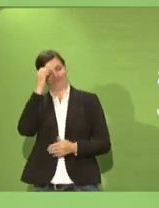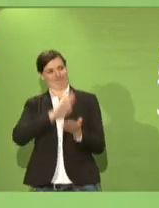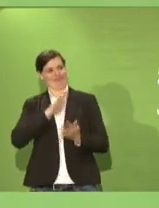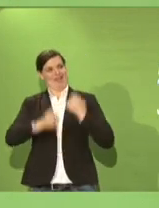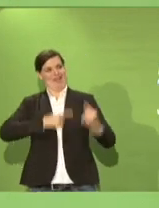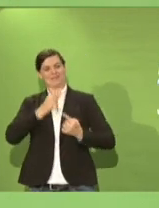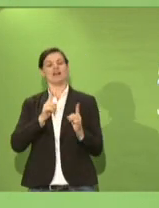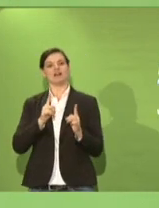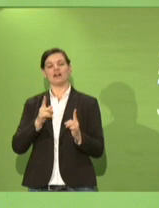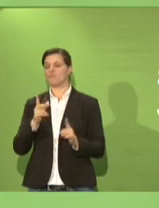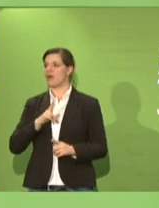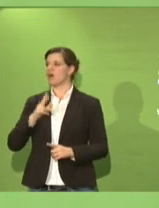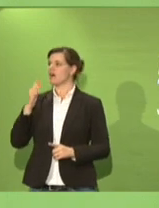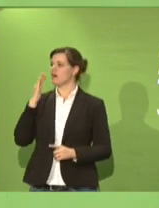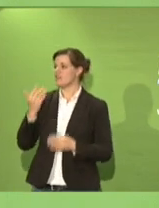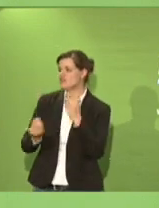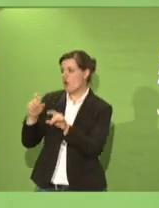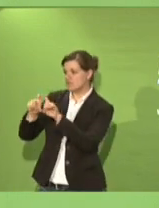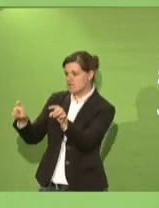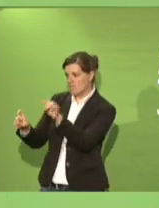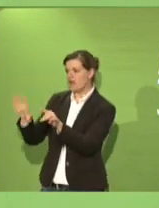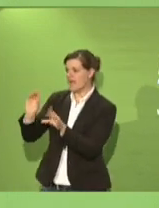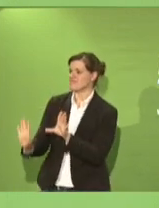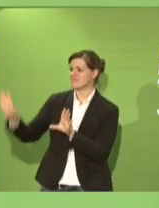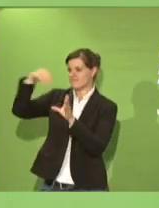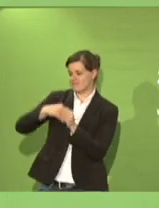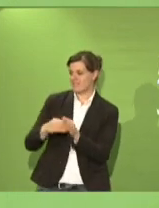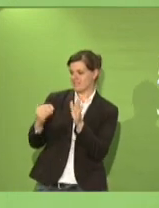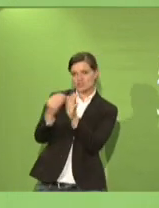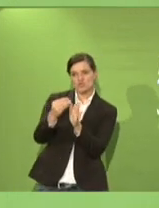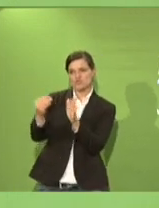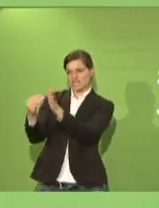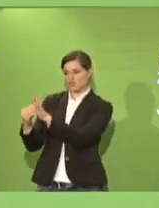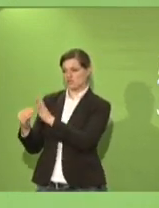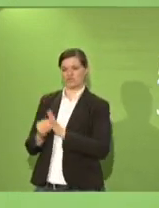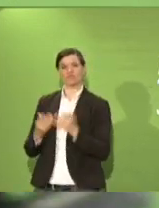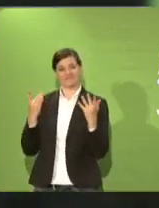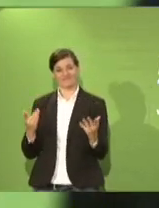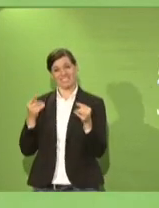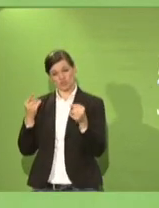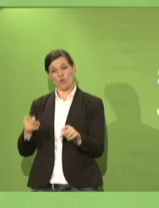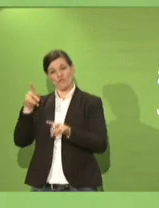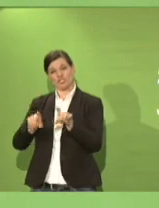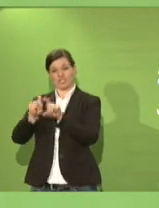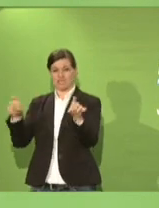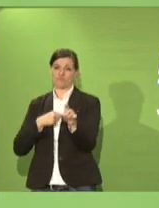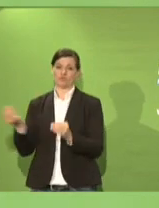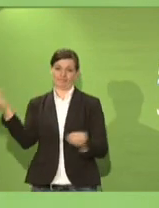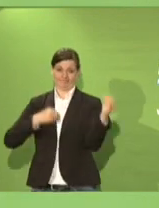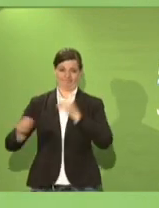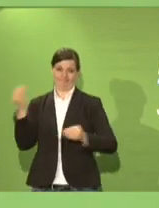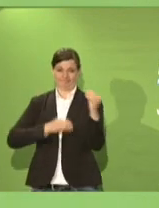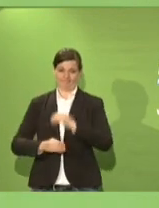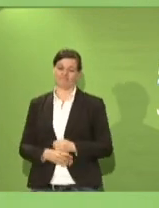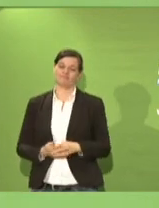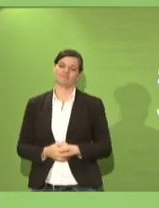innehalten, überlegen, was sind neue Themen, die wir aufgreifen können und wollen. Und da gehören diese Themen mit Sicherheit dazu. Ich bitte euch,